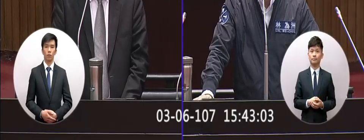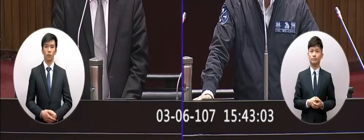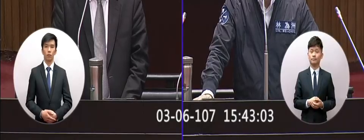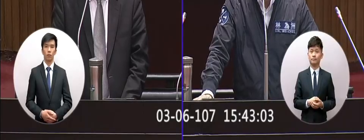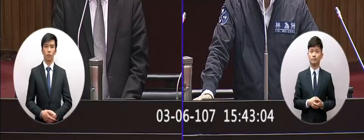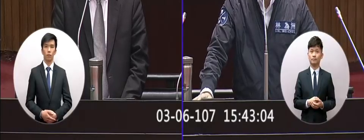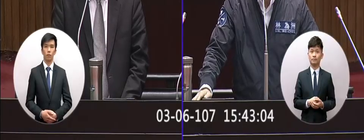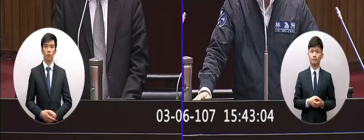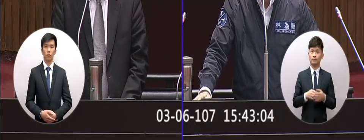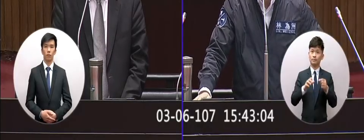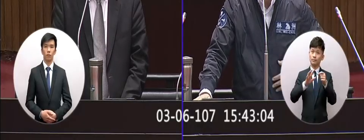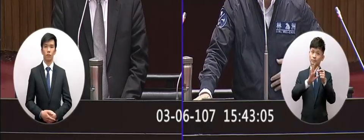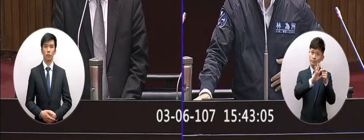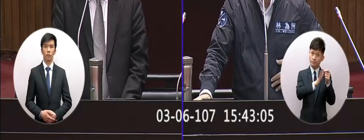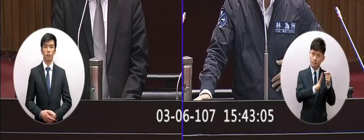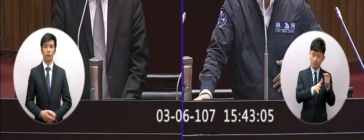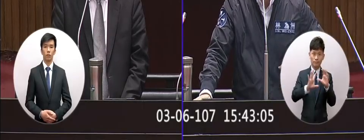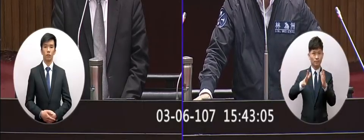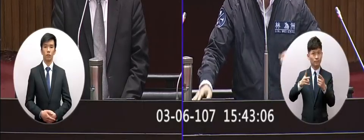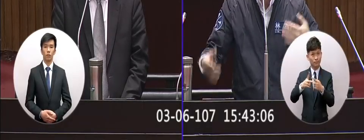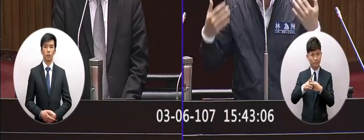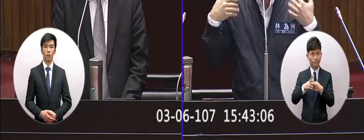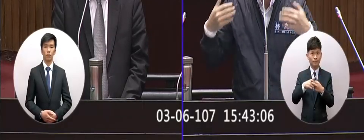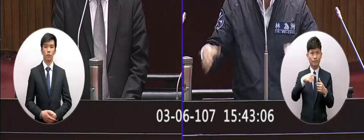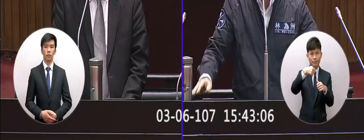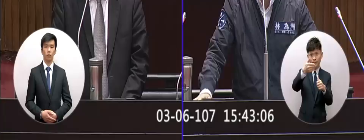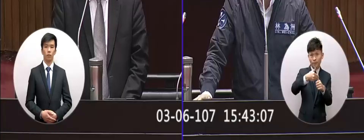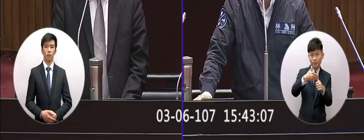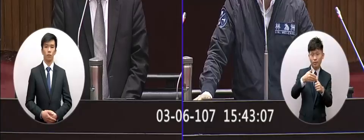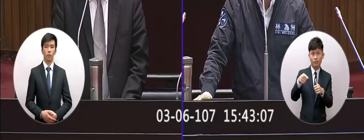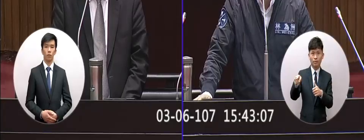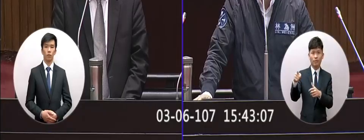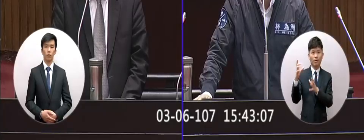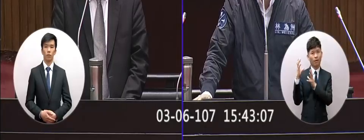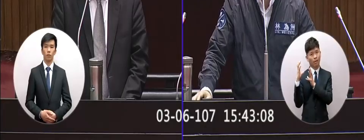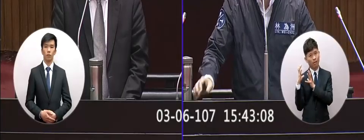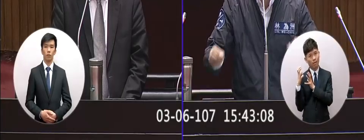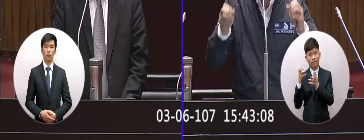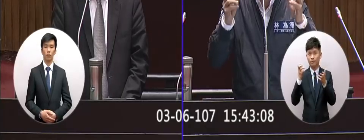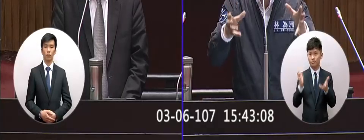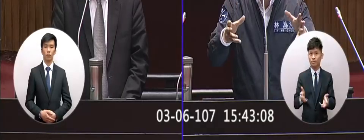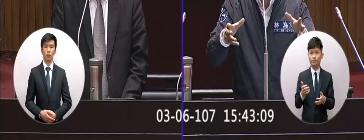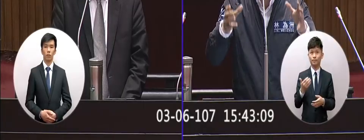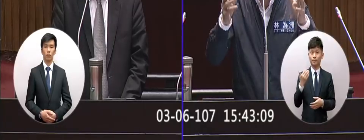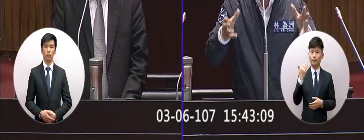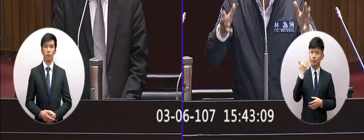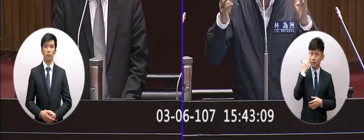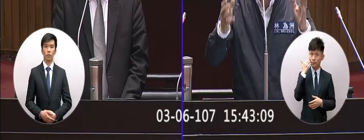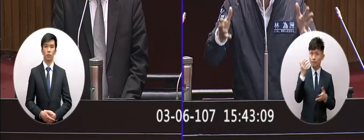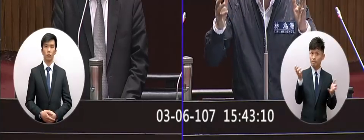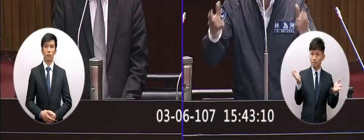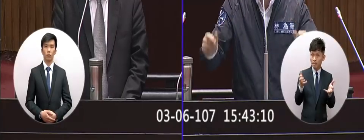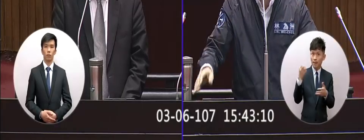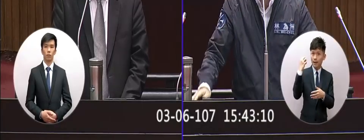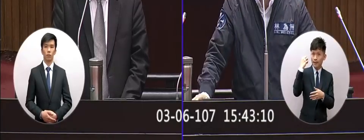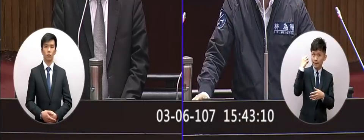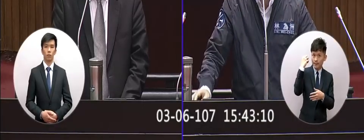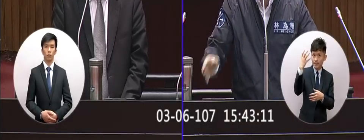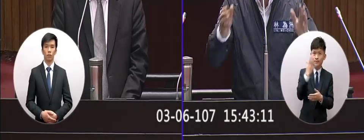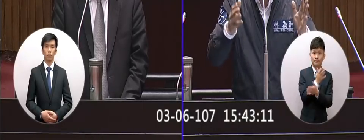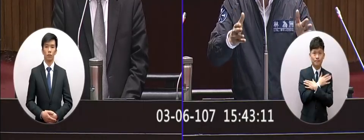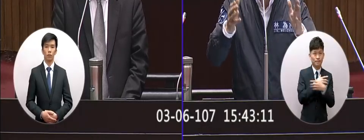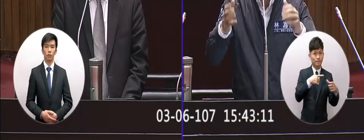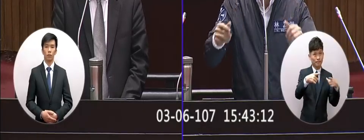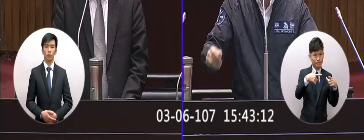这个中小学的国民教育，其实他们是负担相当沉重的。如果他要建设新的公托公幼或